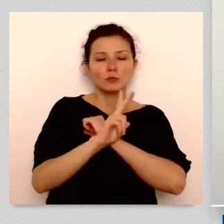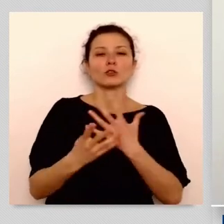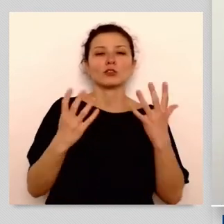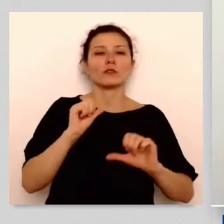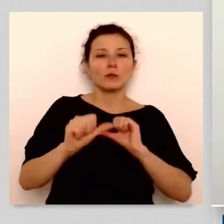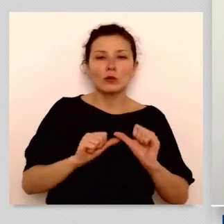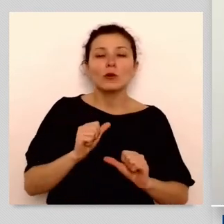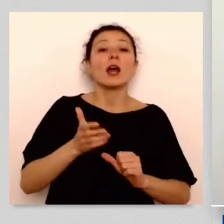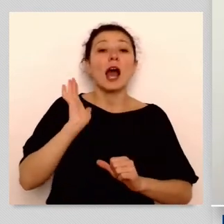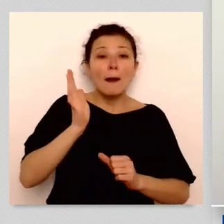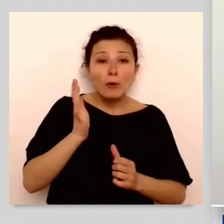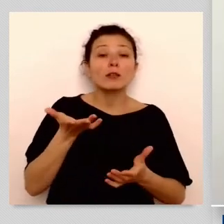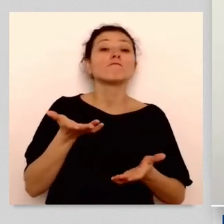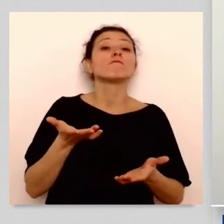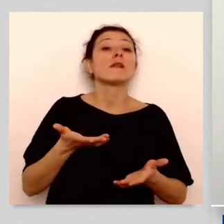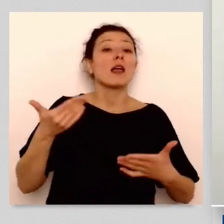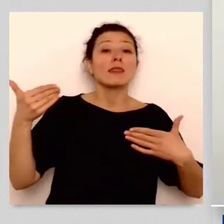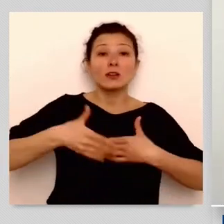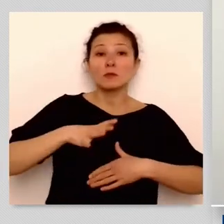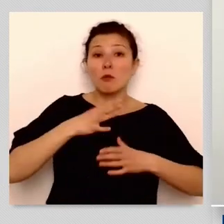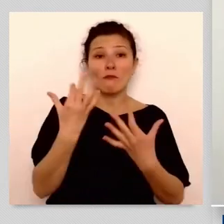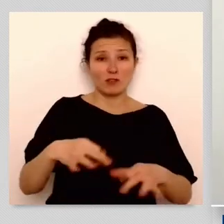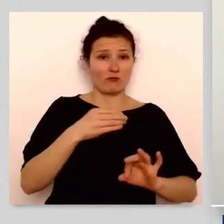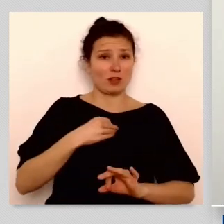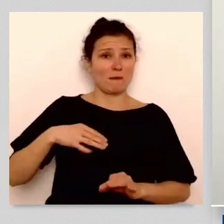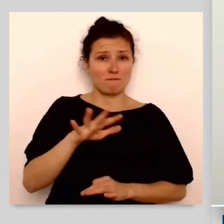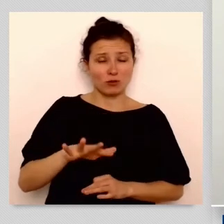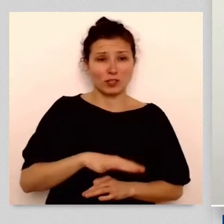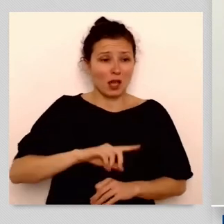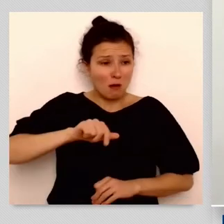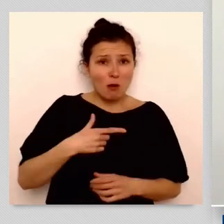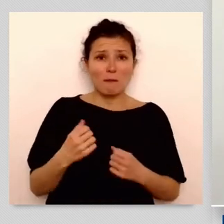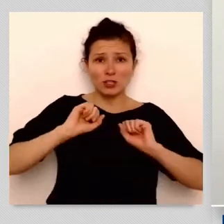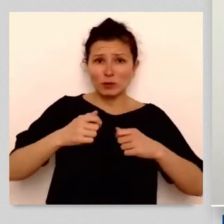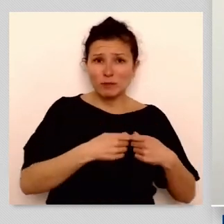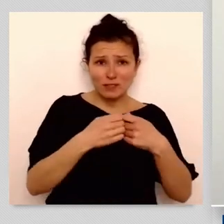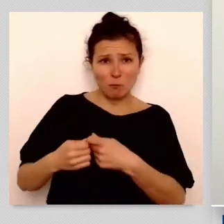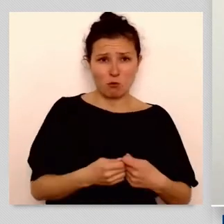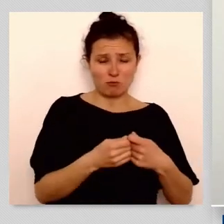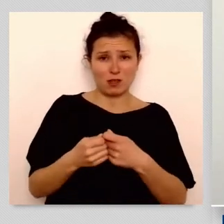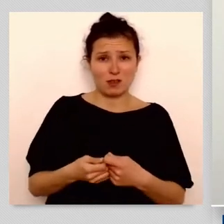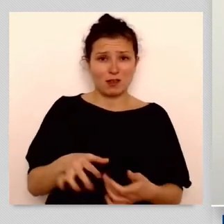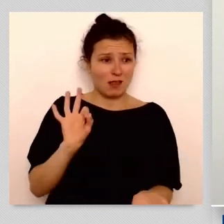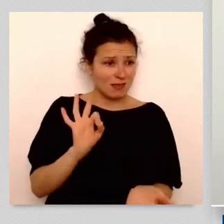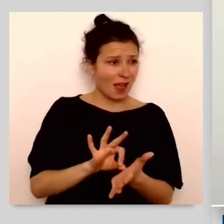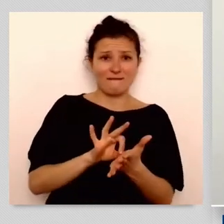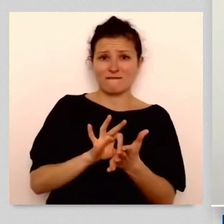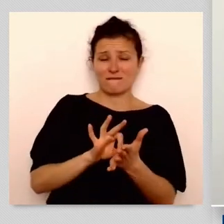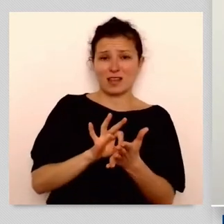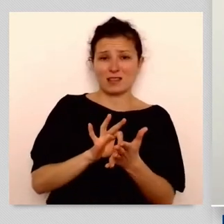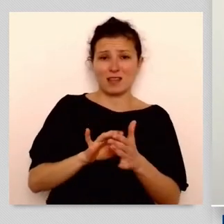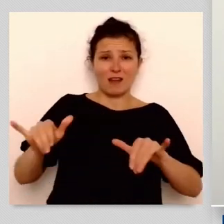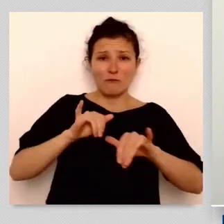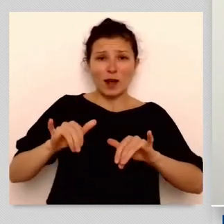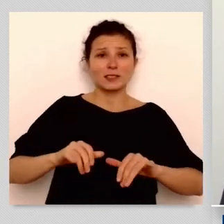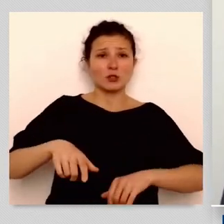prostu wyzwoleniem Polski, bo działaliśmy wspólnie. Nawet władze się w końcu do tego przy okrągłym